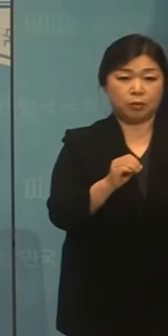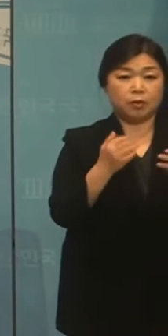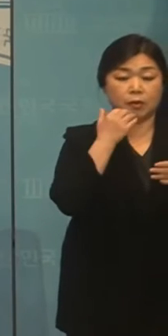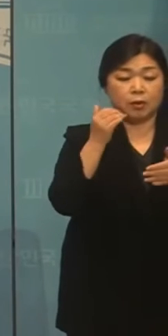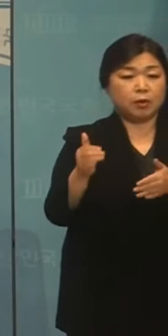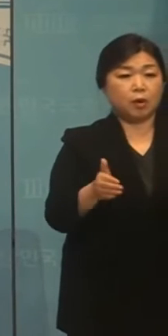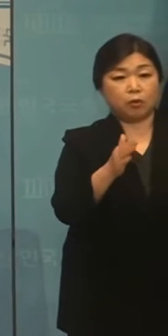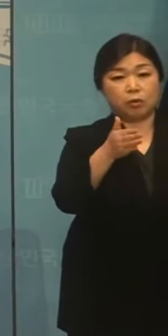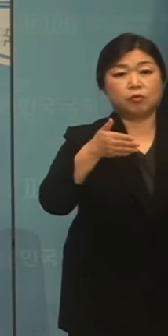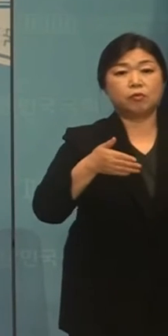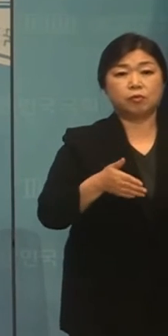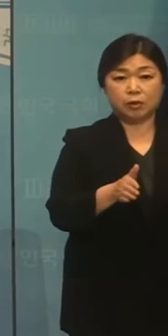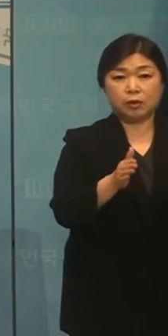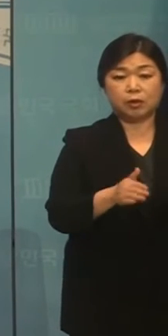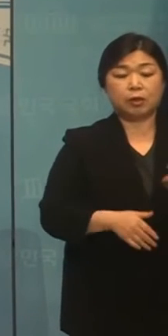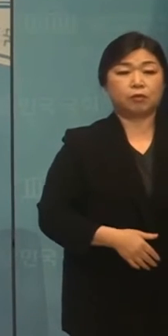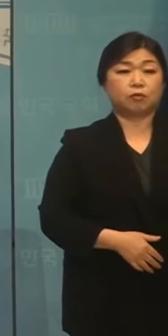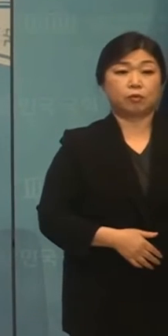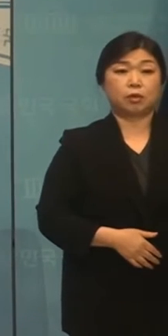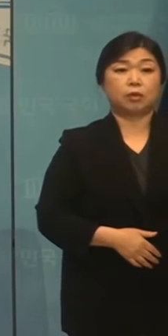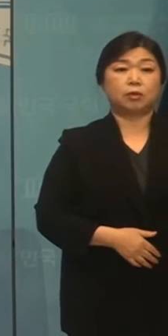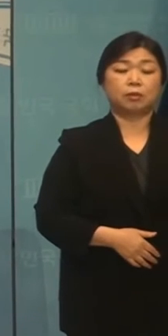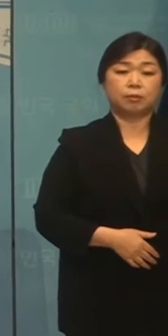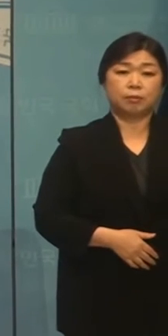경기 출신